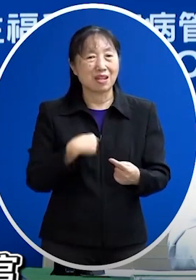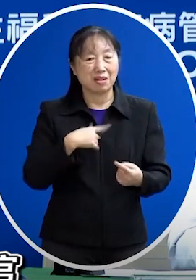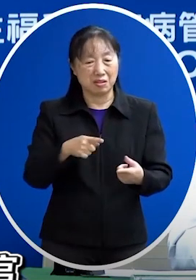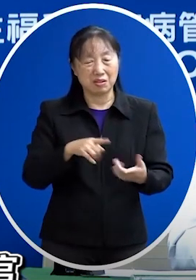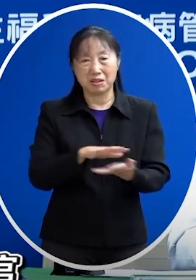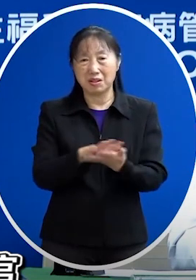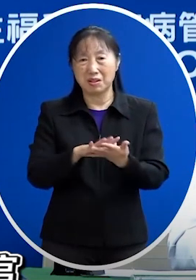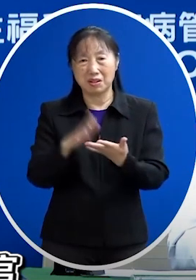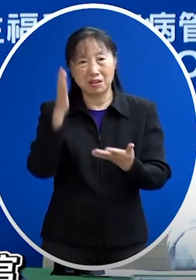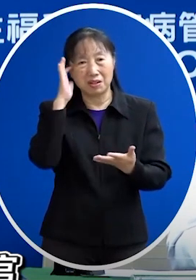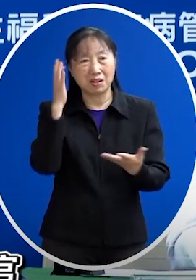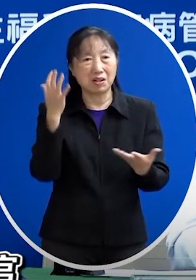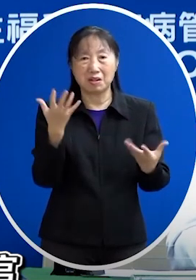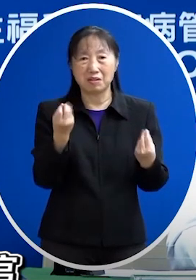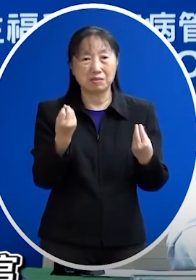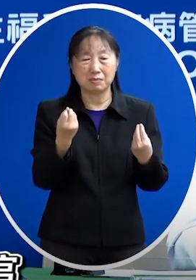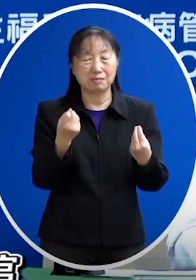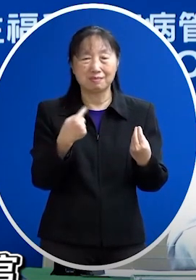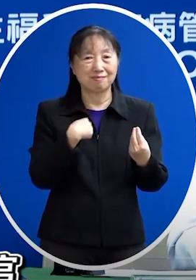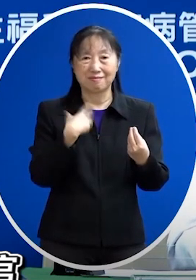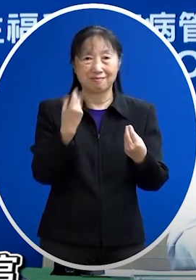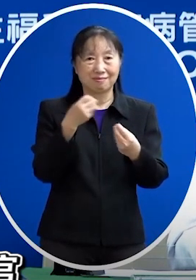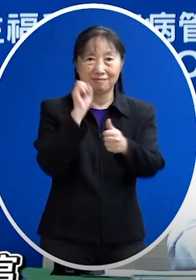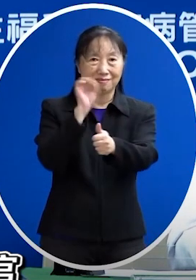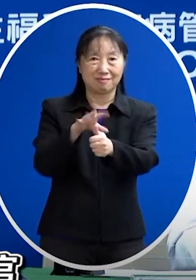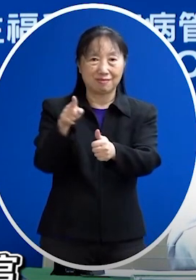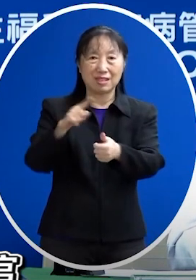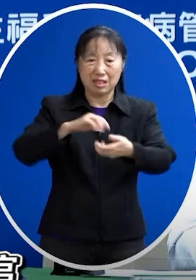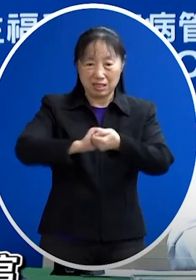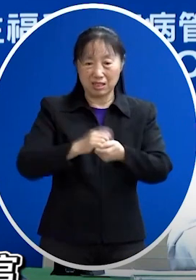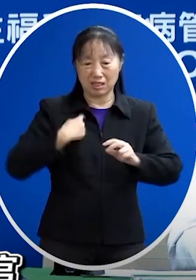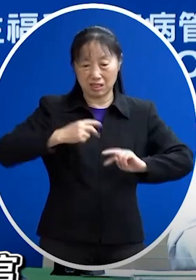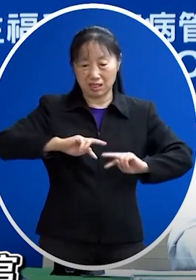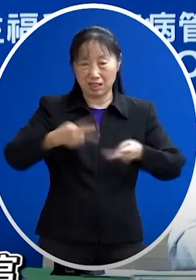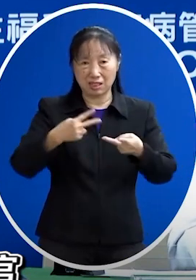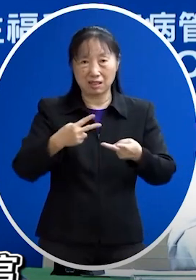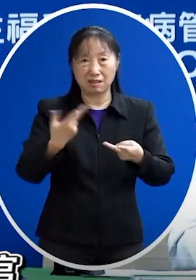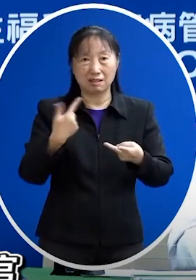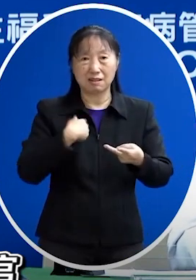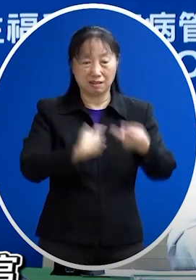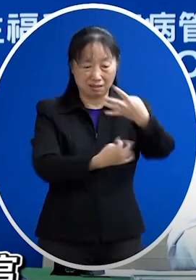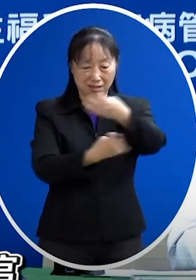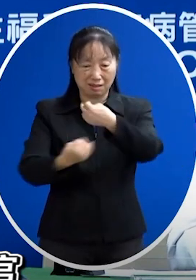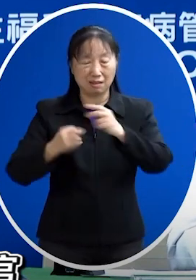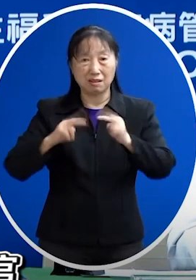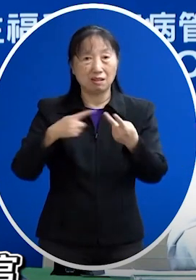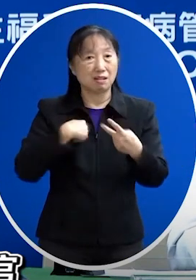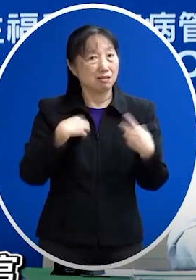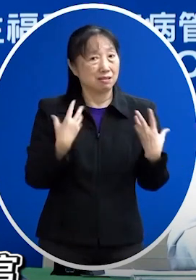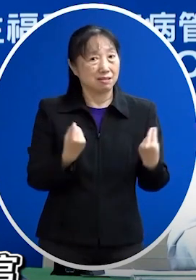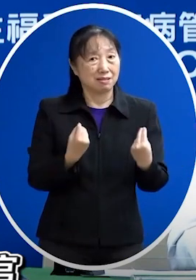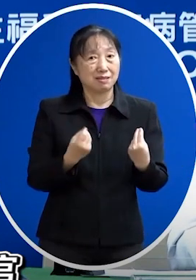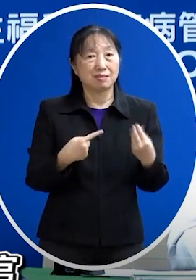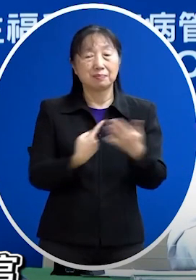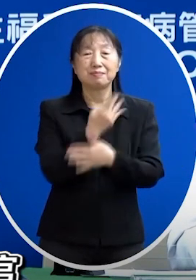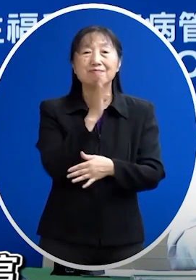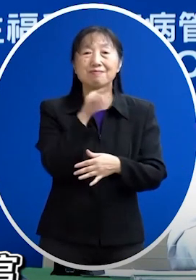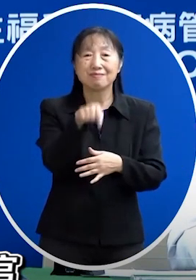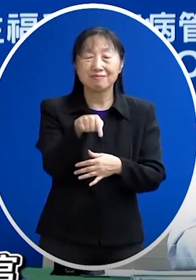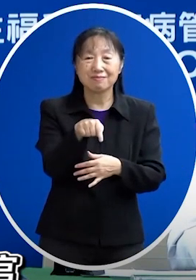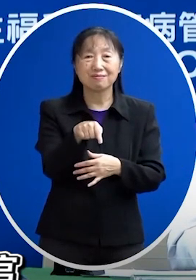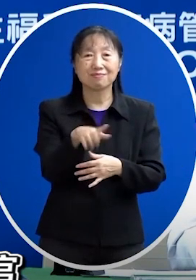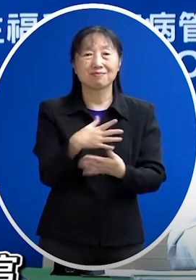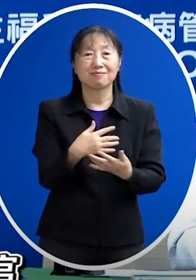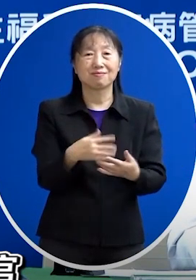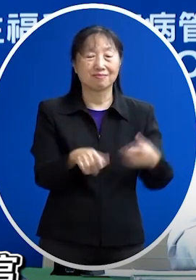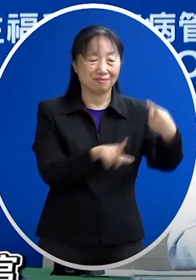有。好，并没有要求他们去更改、去变动日期，只是在中间的这一